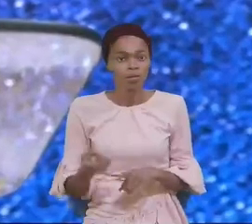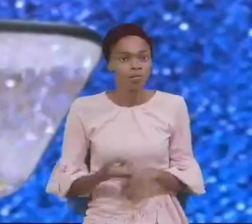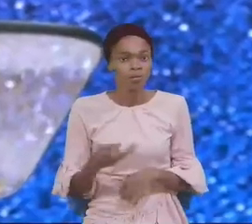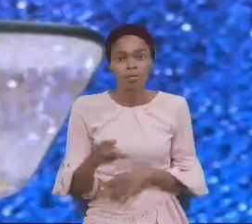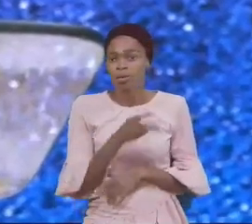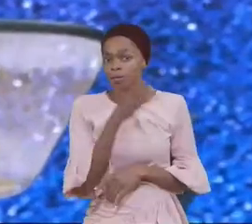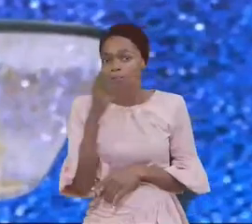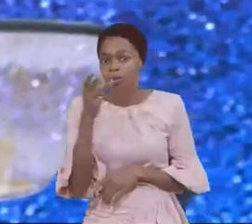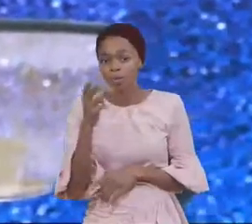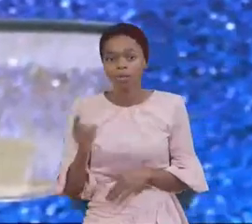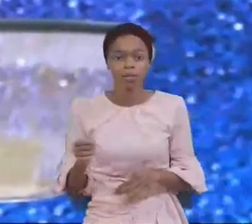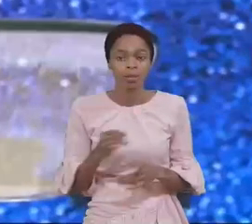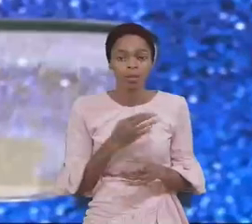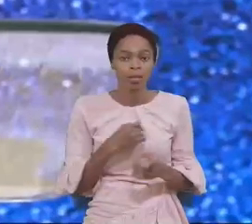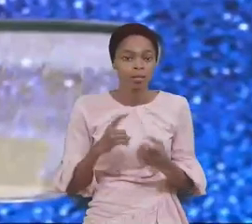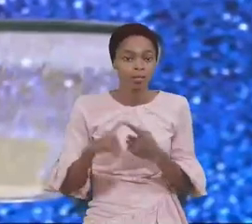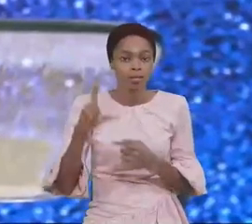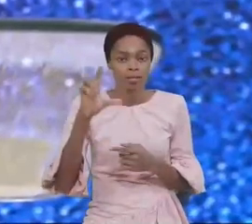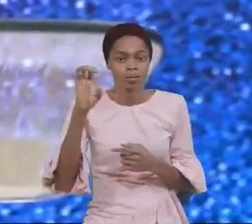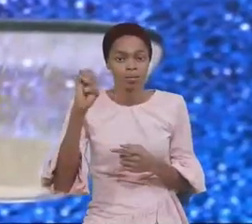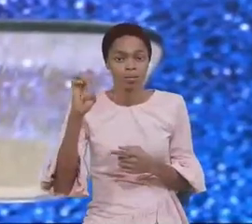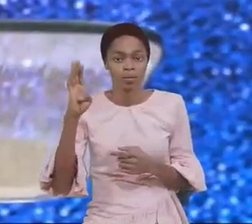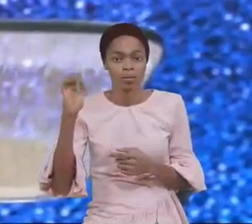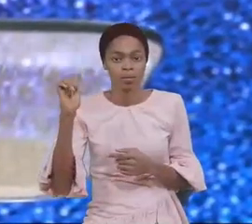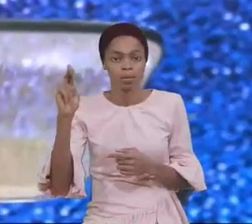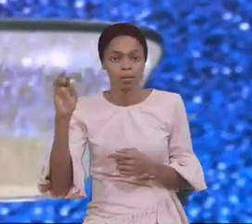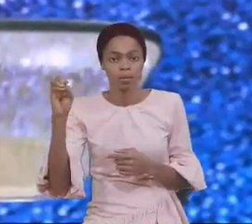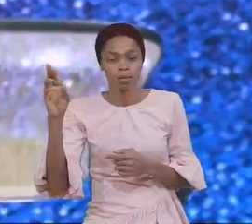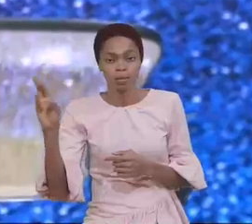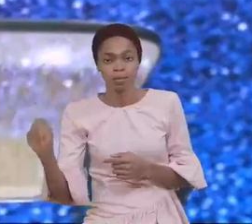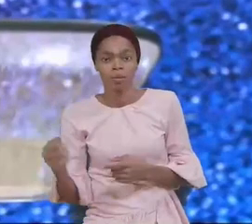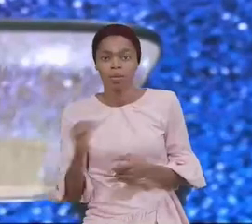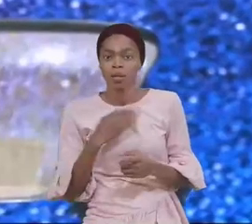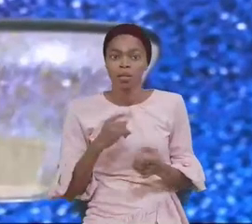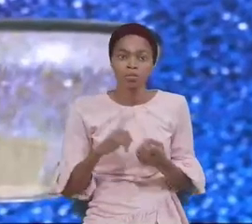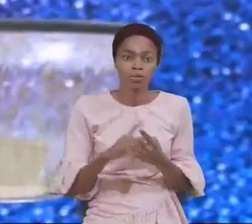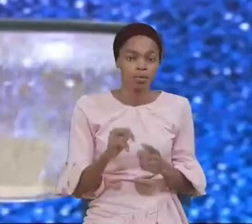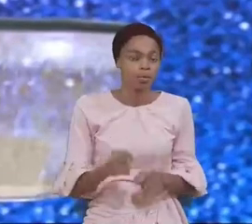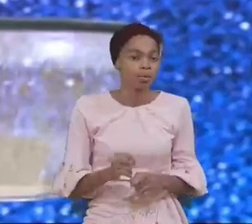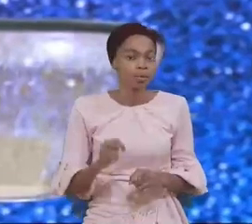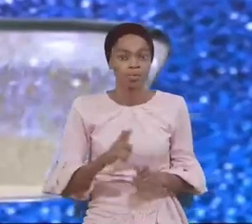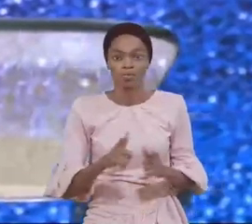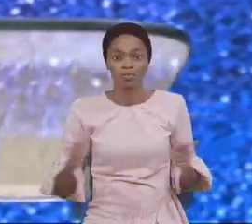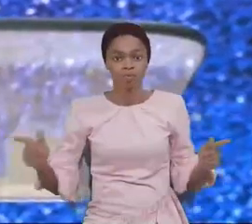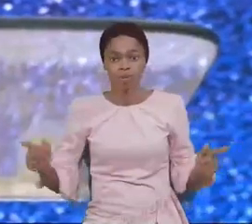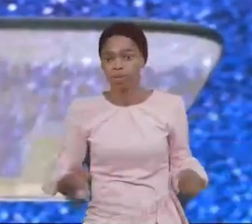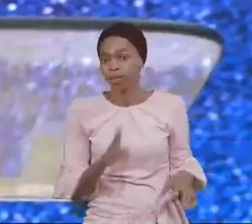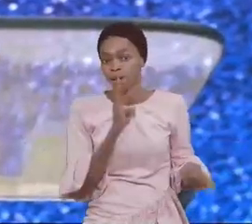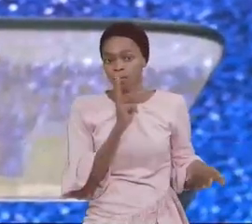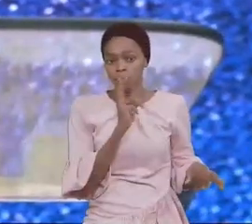territoire, depuis le désert et le Liban, jusqu'au grand fleuve, le fleuve de